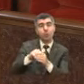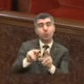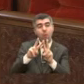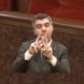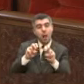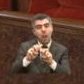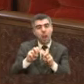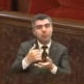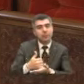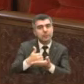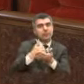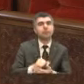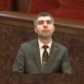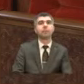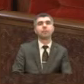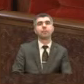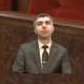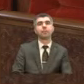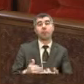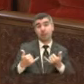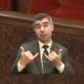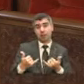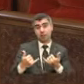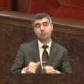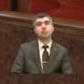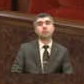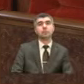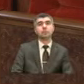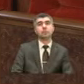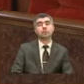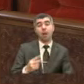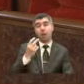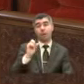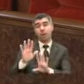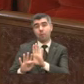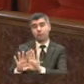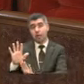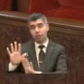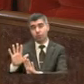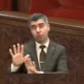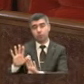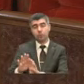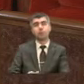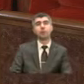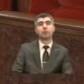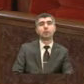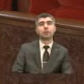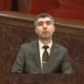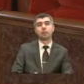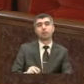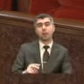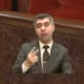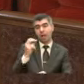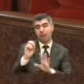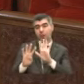إضافية. إلى حدود اللحظة، منذ سنة 2015 إلى حدود اللحظة يونيو